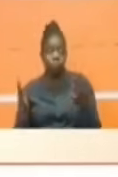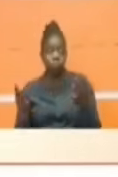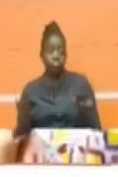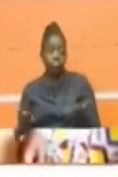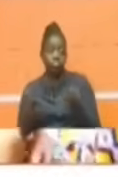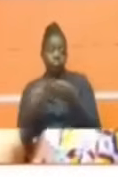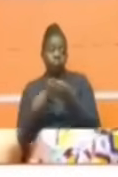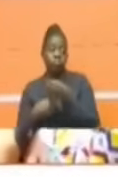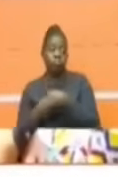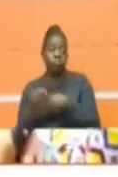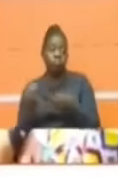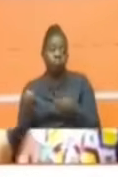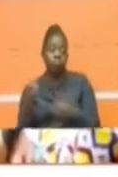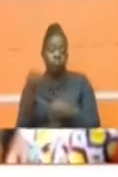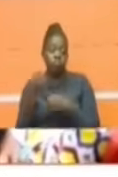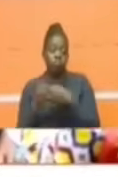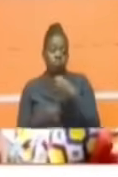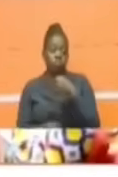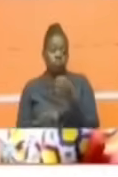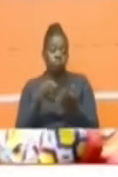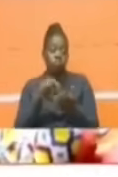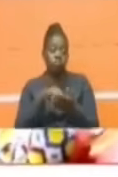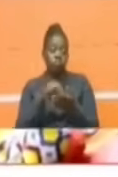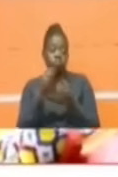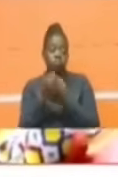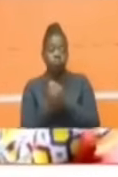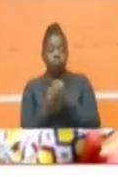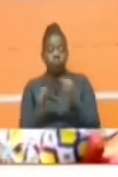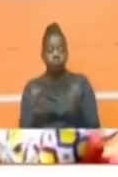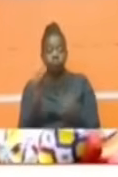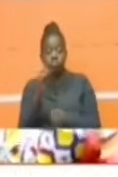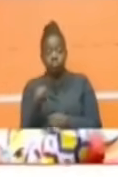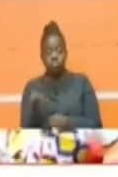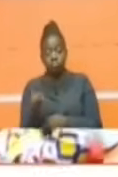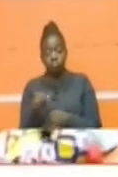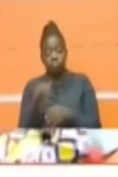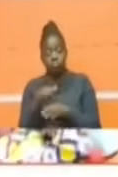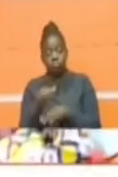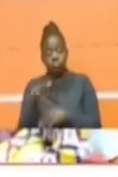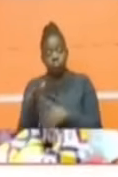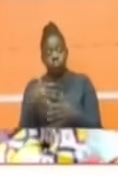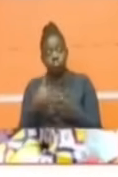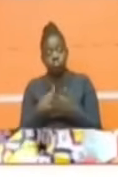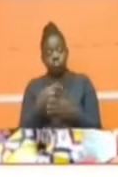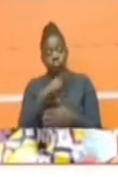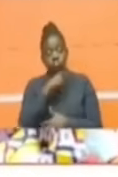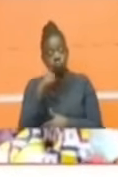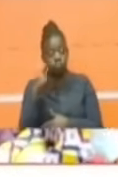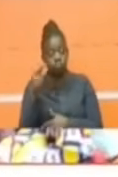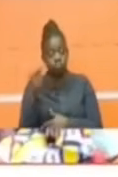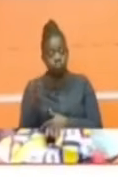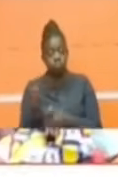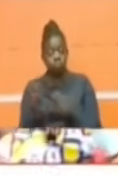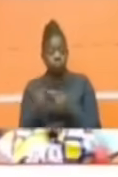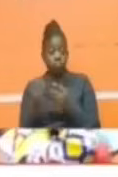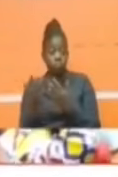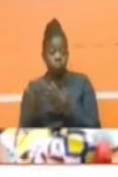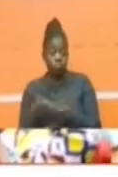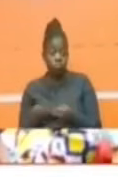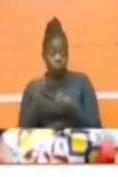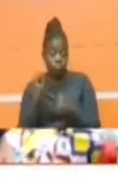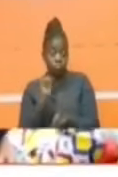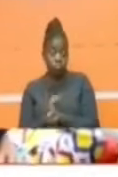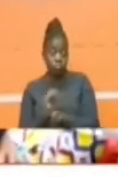yaguzaamu okukakana ng'okweyimirirwa kwe kusaziddwamu n'asindikibwa ku alimanda e Luzira nga bw'alinda okuweebwa